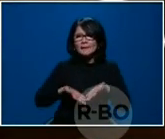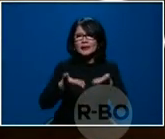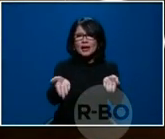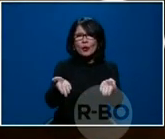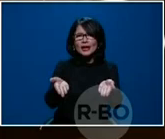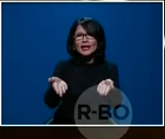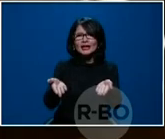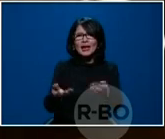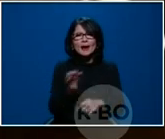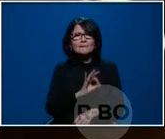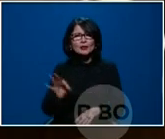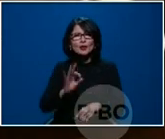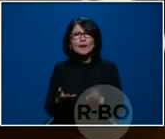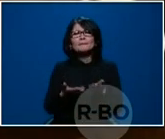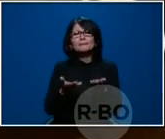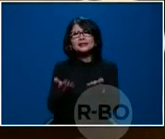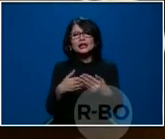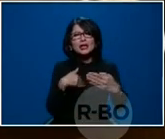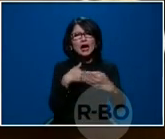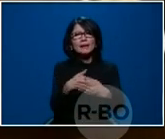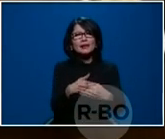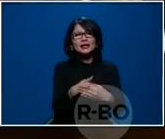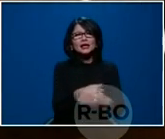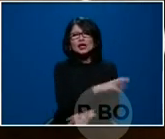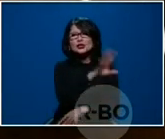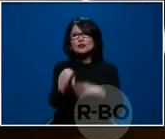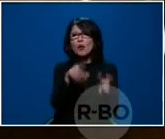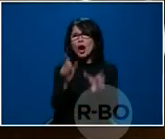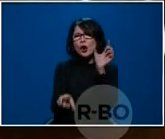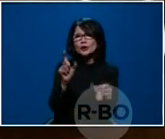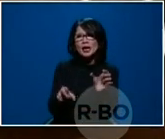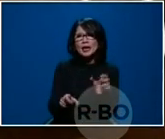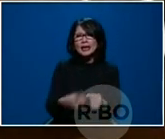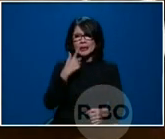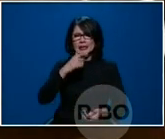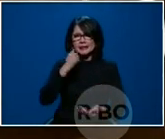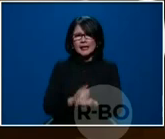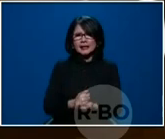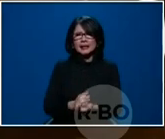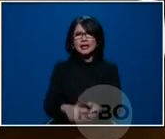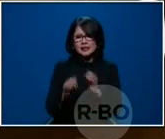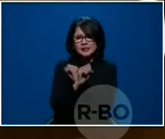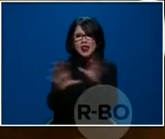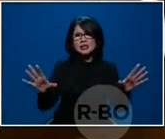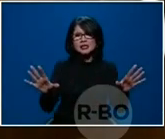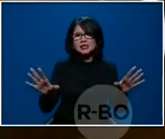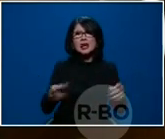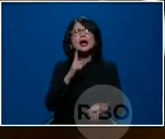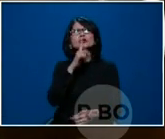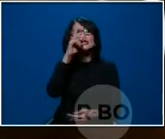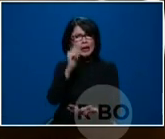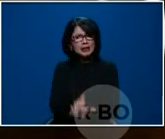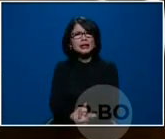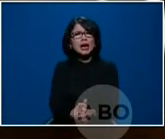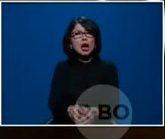berhadapan dengan siapa saja tanpa kompromi dengan keyakinan transparansi kebenaran di pihak kami karena itu Yakinlah